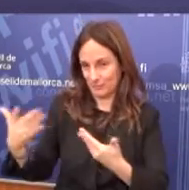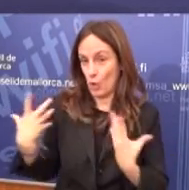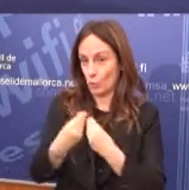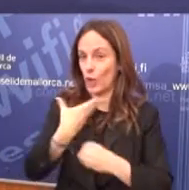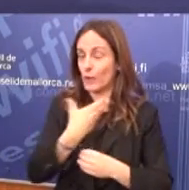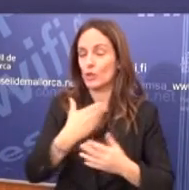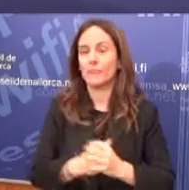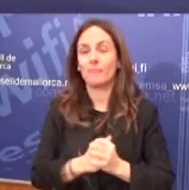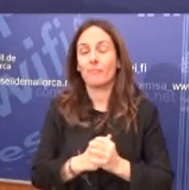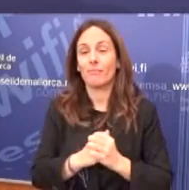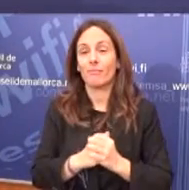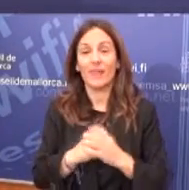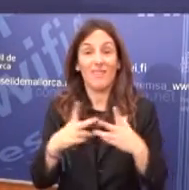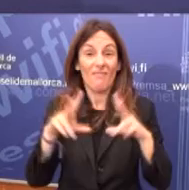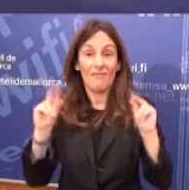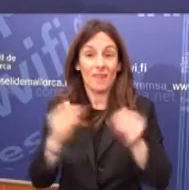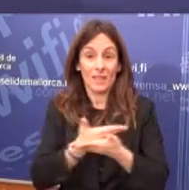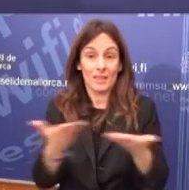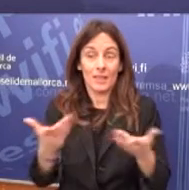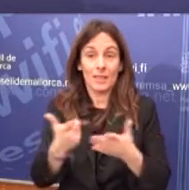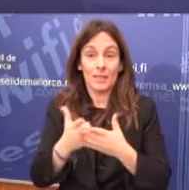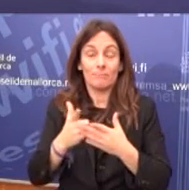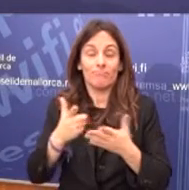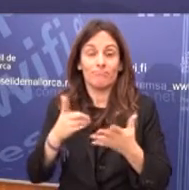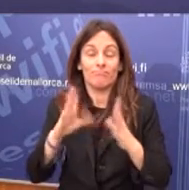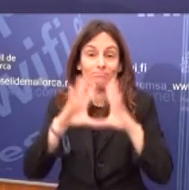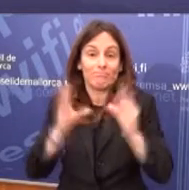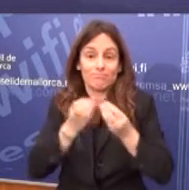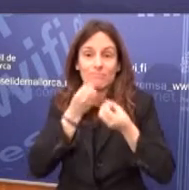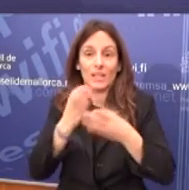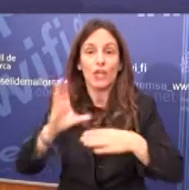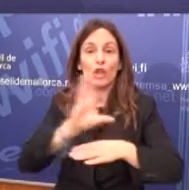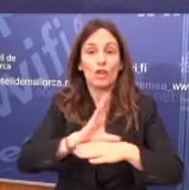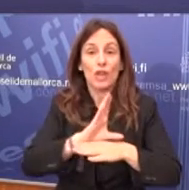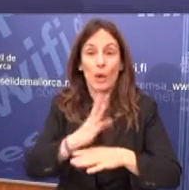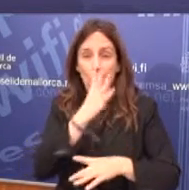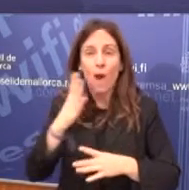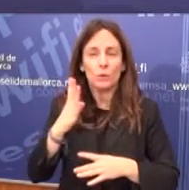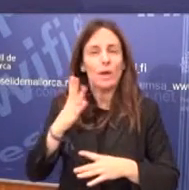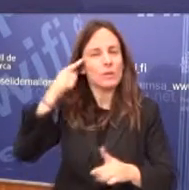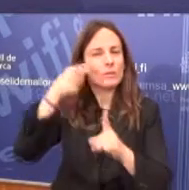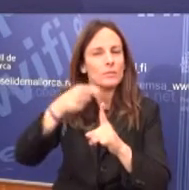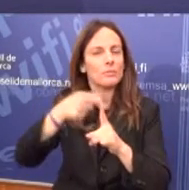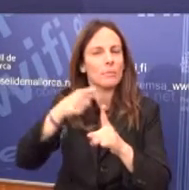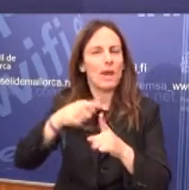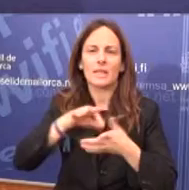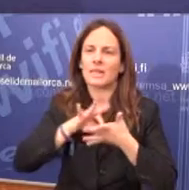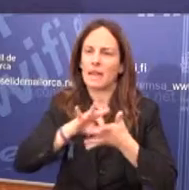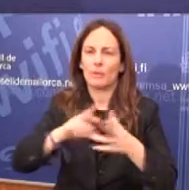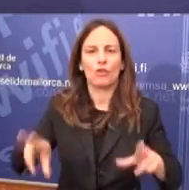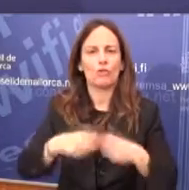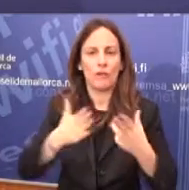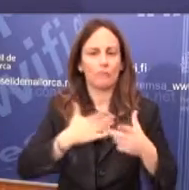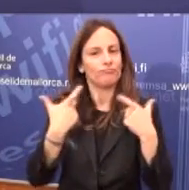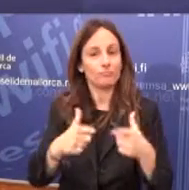que des del Consell hem prioritzat aquesta legislatura tot el que és l'àrea social, ha estat la